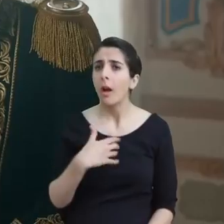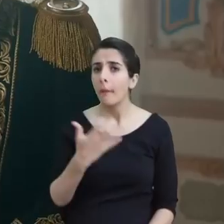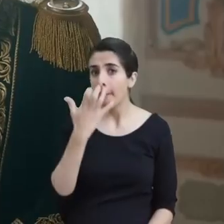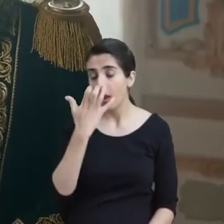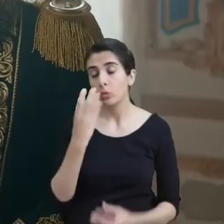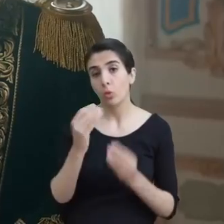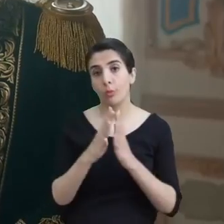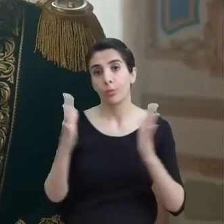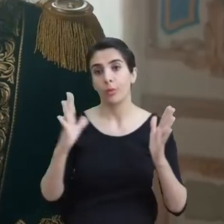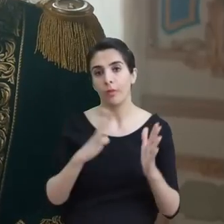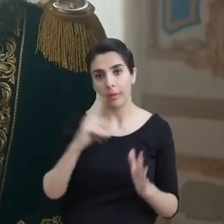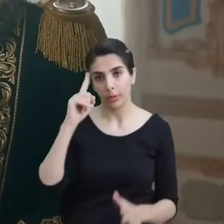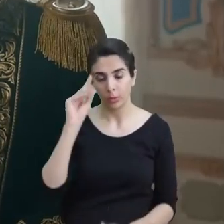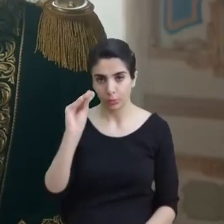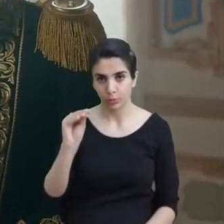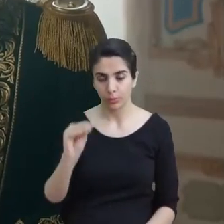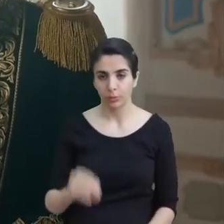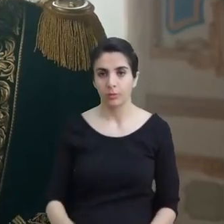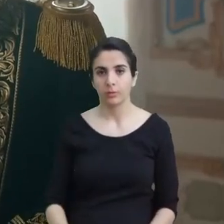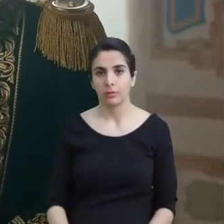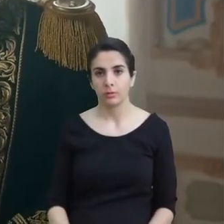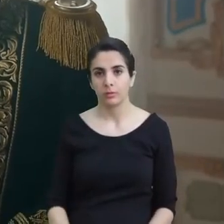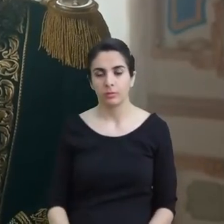Sizden beklentimiz büyüktür, haberiniz olun.